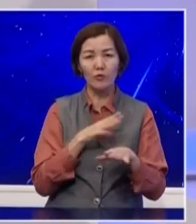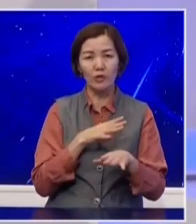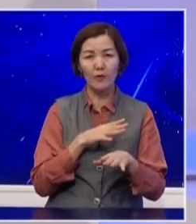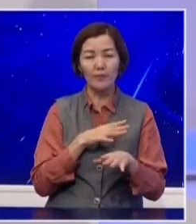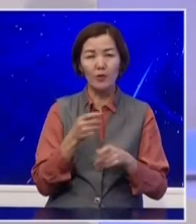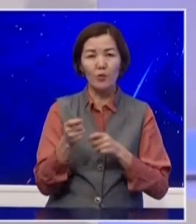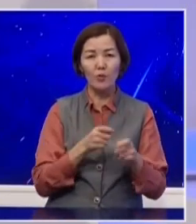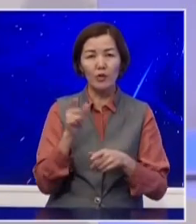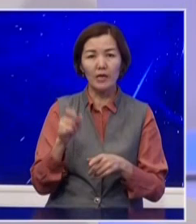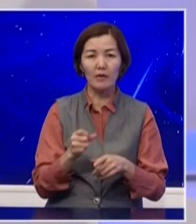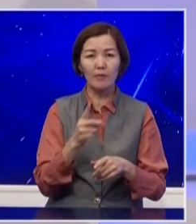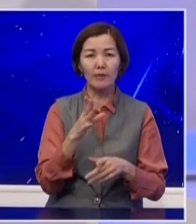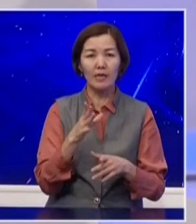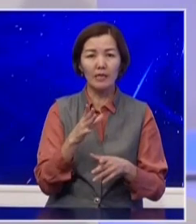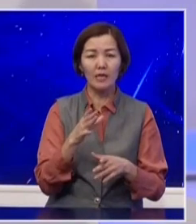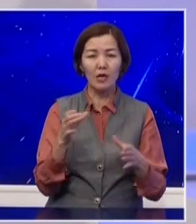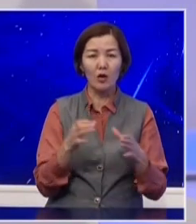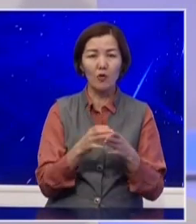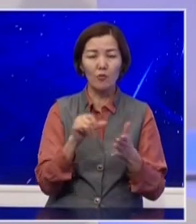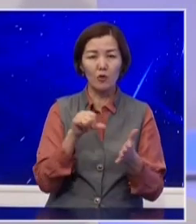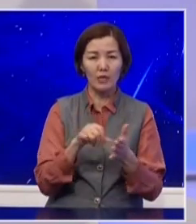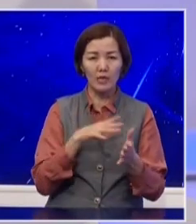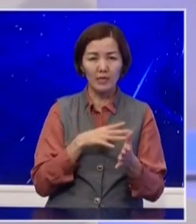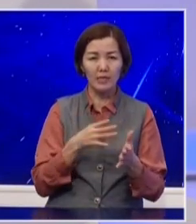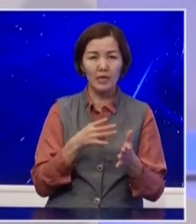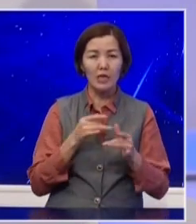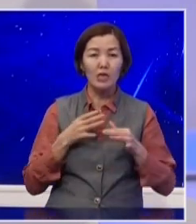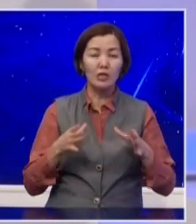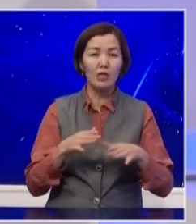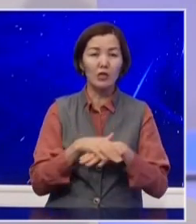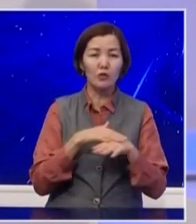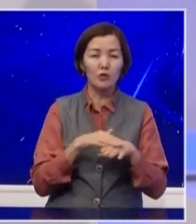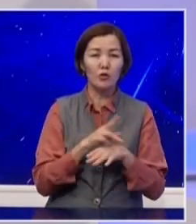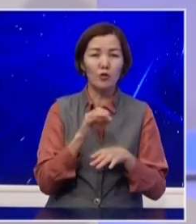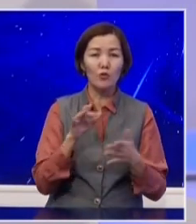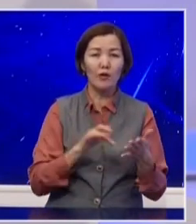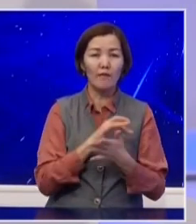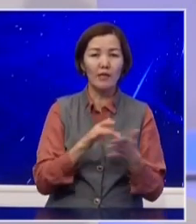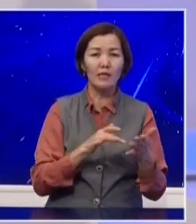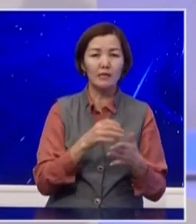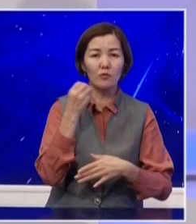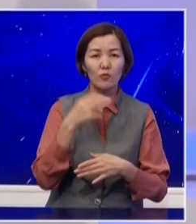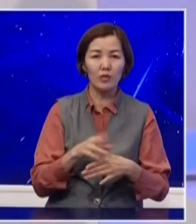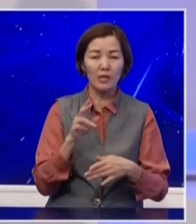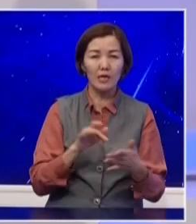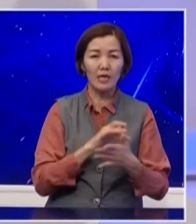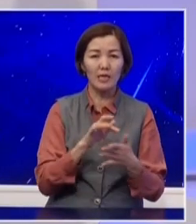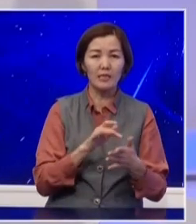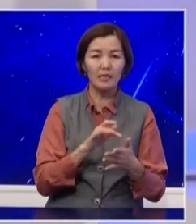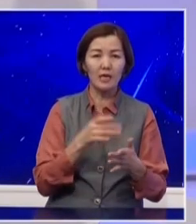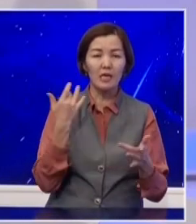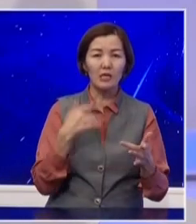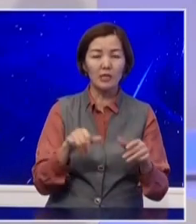шара өтті. Оған өңір әкімі мен бірқатар зиялы қауым өкілдері қатысты. Жиналған жұртшылық ең алдымен Қонаев қаласы